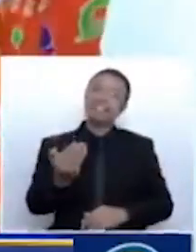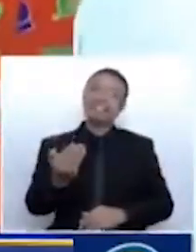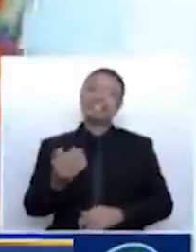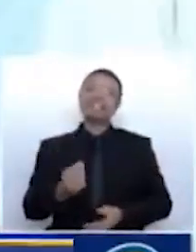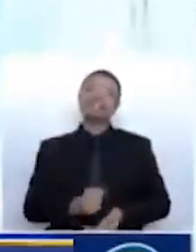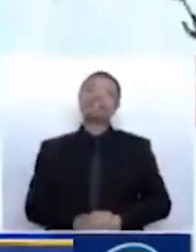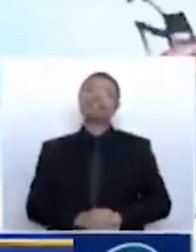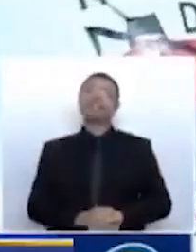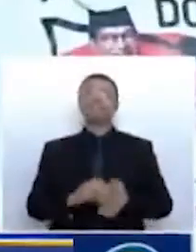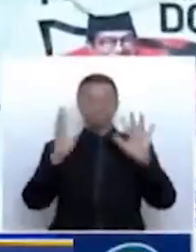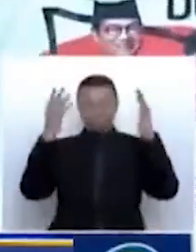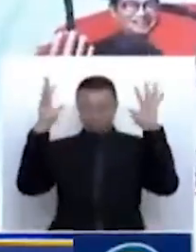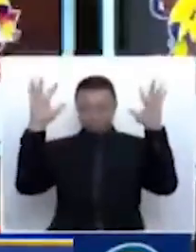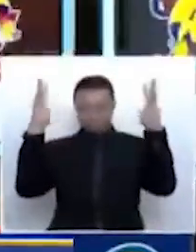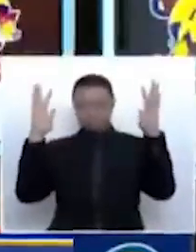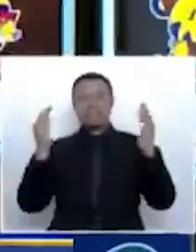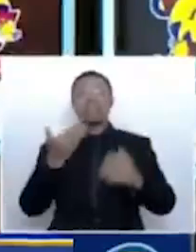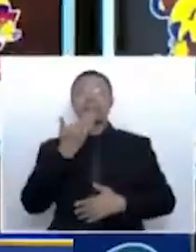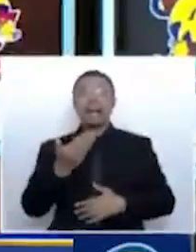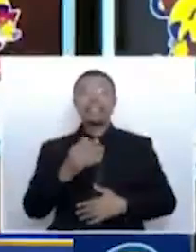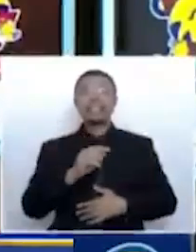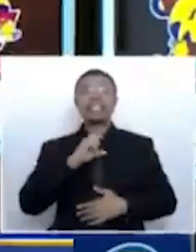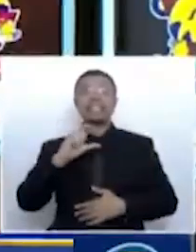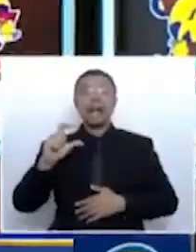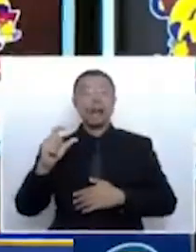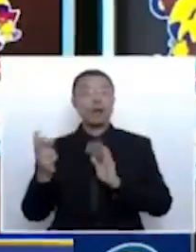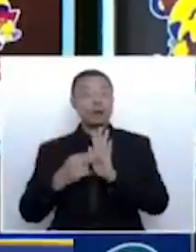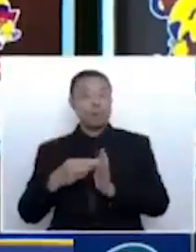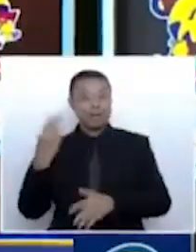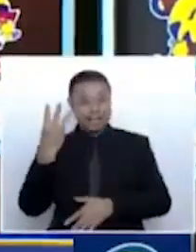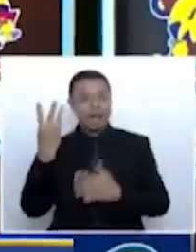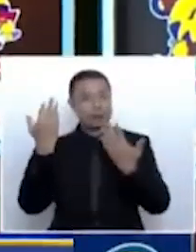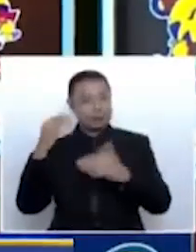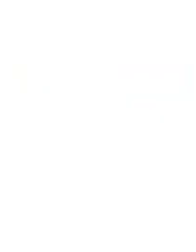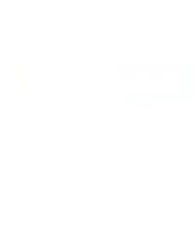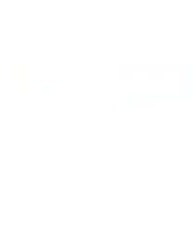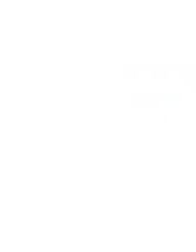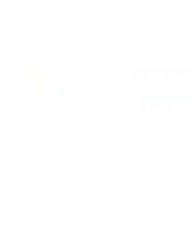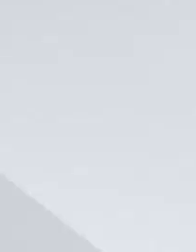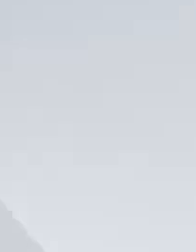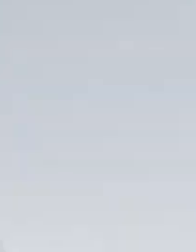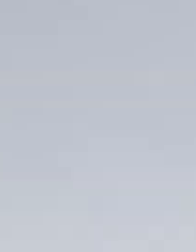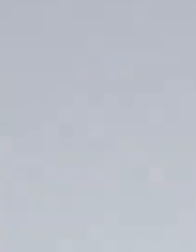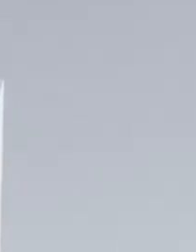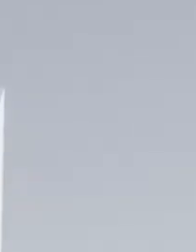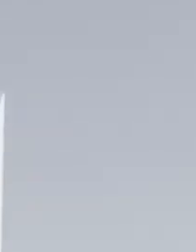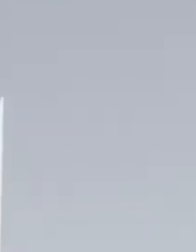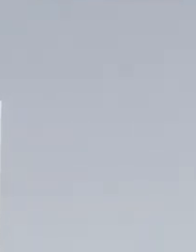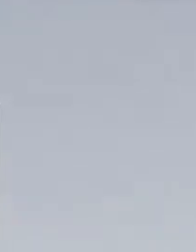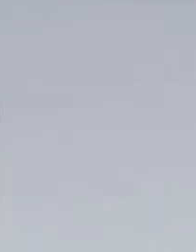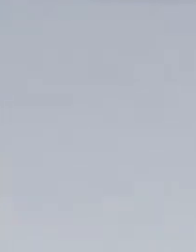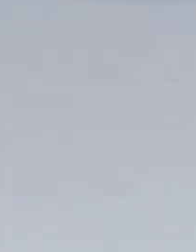warungela terima kasih P paslon nomor urut t jelajahi cara baru